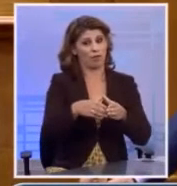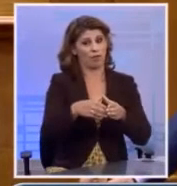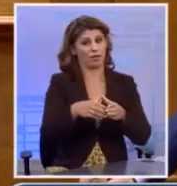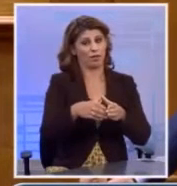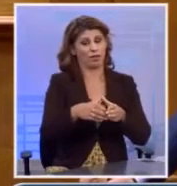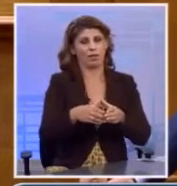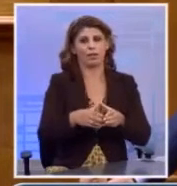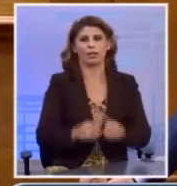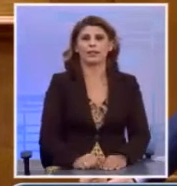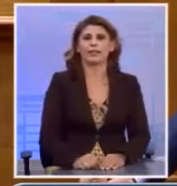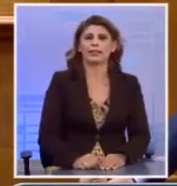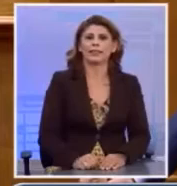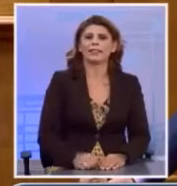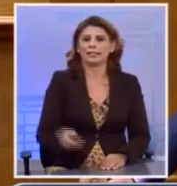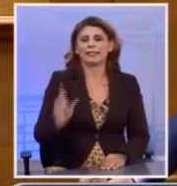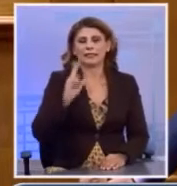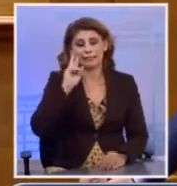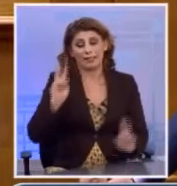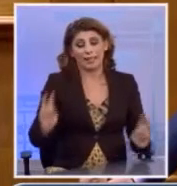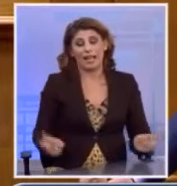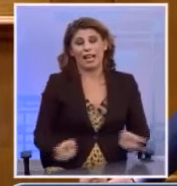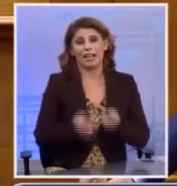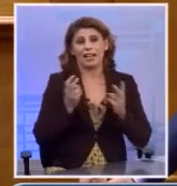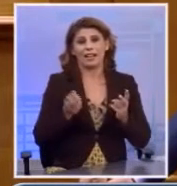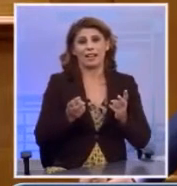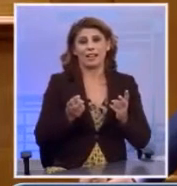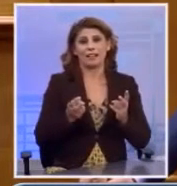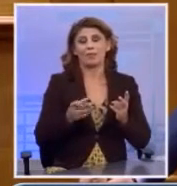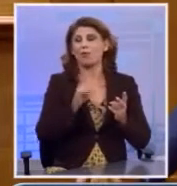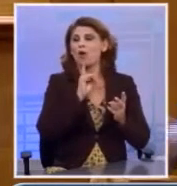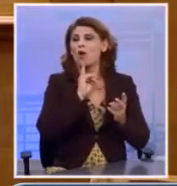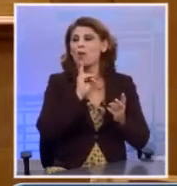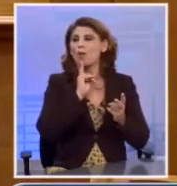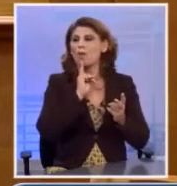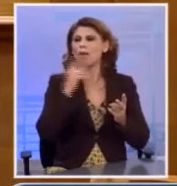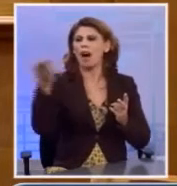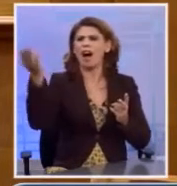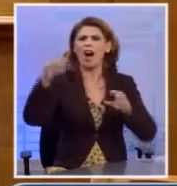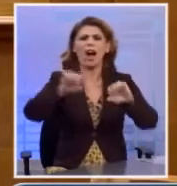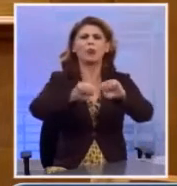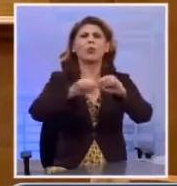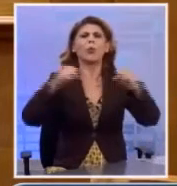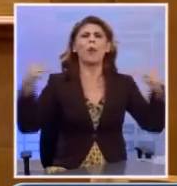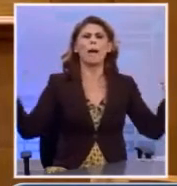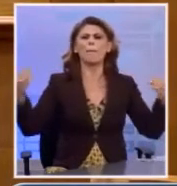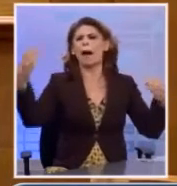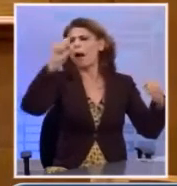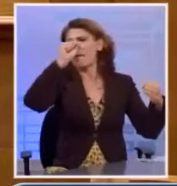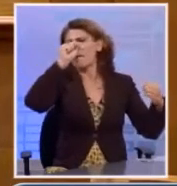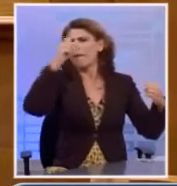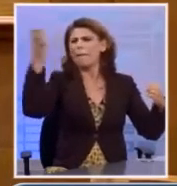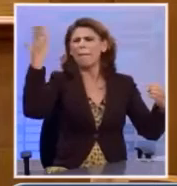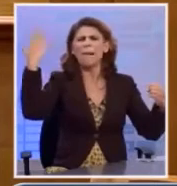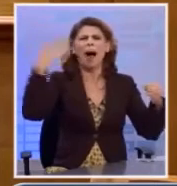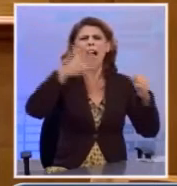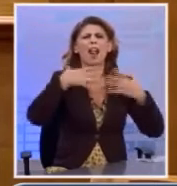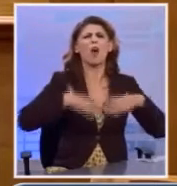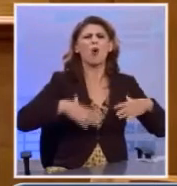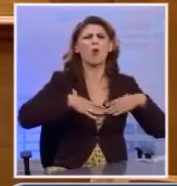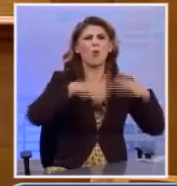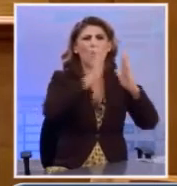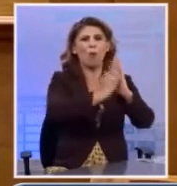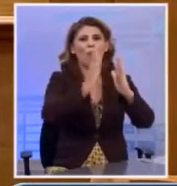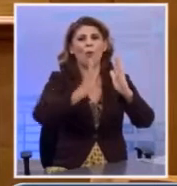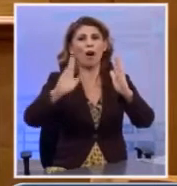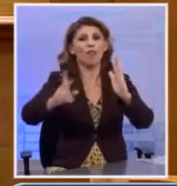Και ποιοι σκελετοί δεν έχουν αποκαλυφθεί. Και ποιες ντουλάπες δεν έχουν ανοίξει. Θέλω να σταχυολογήσω ορισμένα πράγματα που